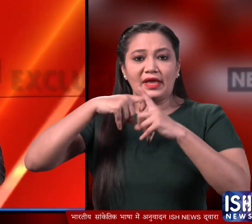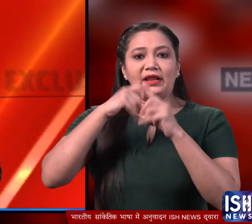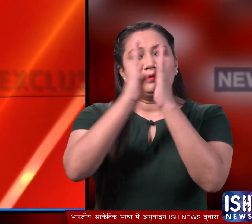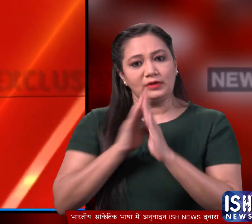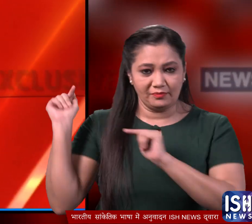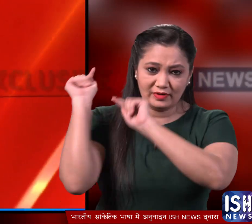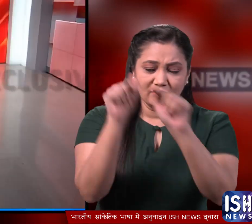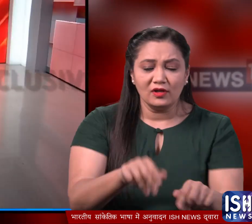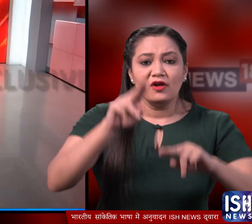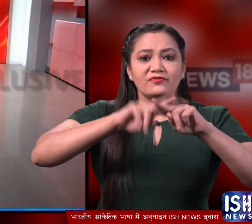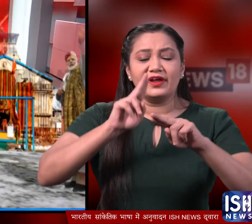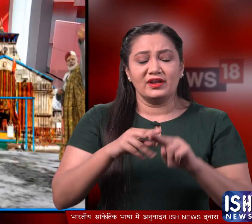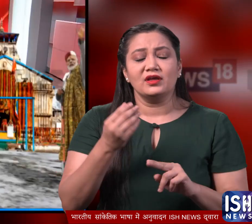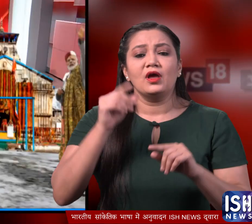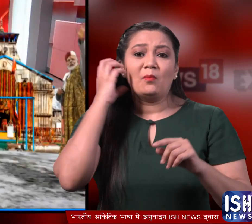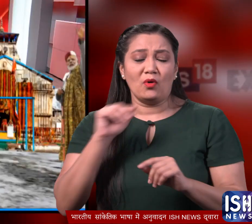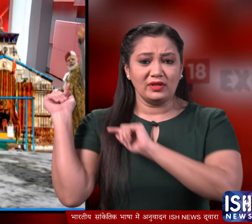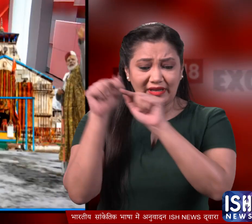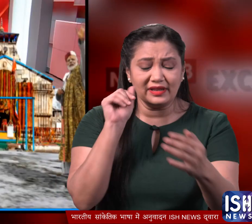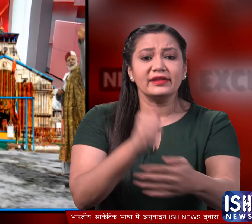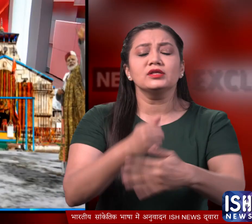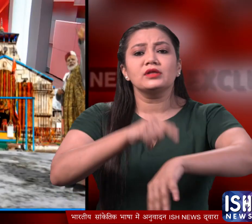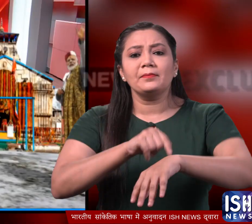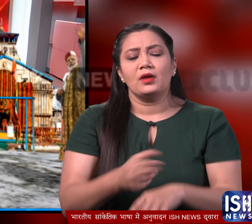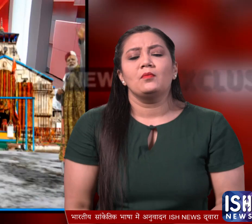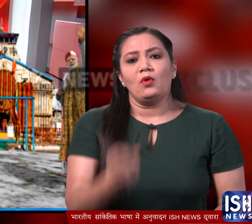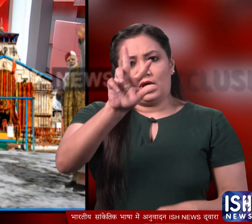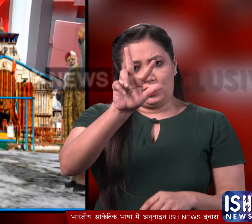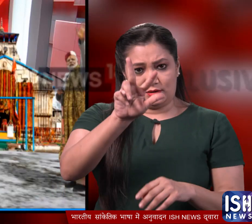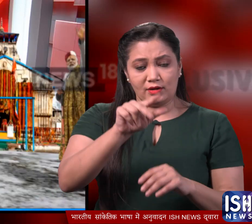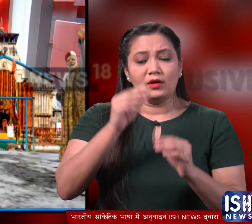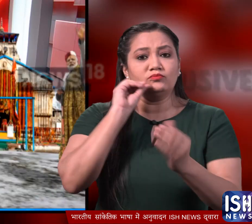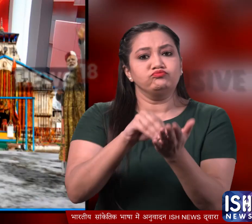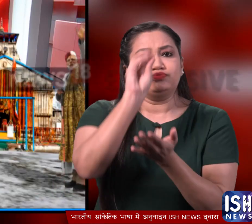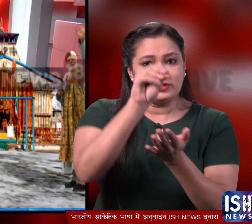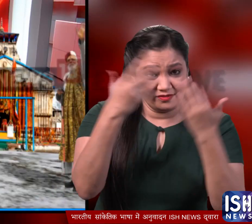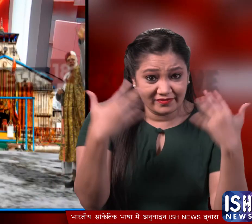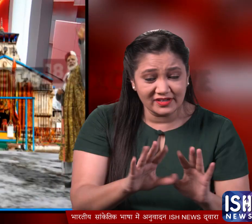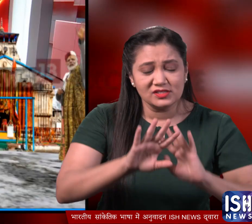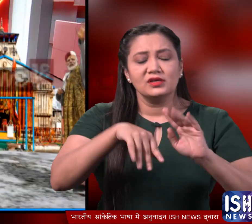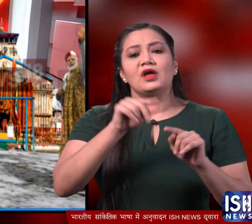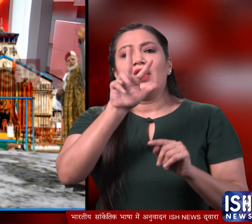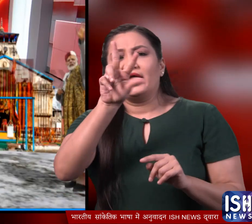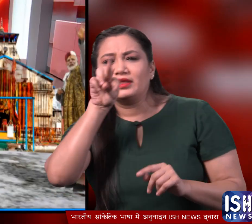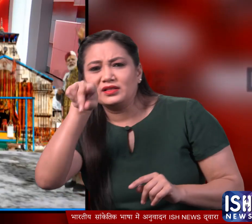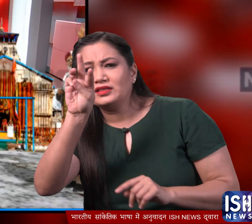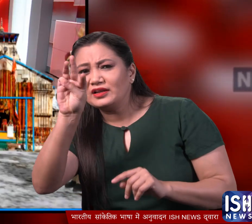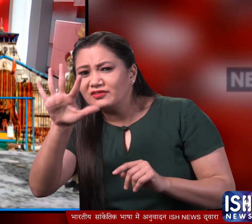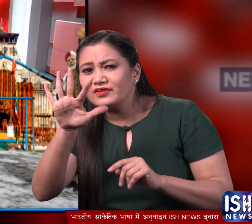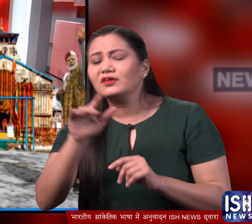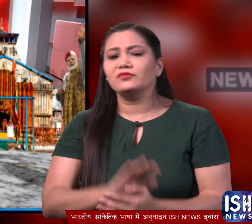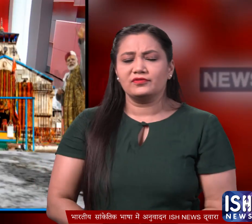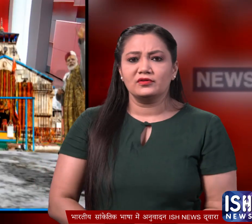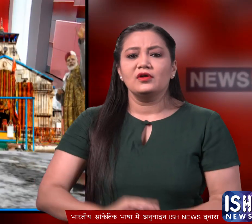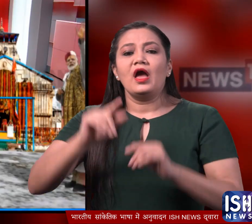کدارنات دھام سے ہوگی جہاں شکروبار کو پردھان منتری صبح آٹھ بجے کدارنات دھام میں پوجہ کریں گے پوجہ کے بعد صبح آٹھ بچ کر 35 منٹ